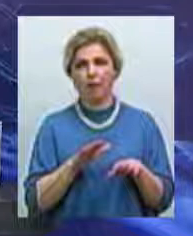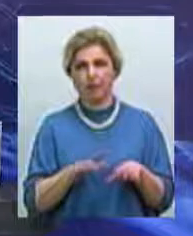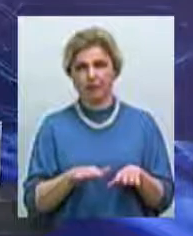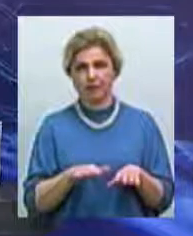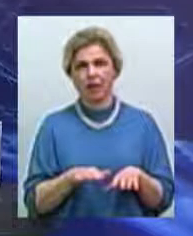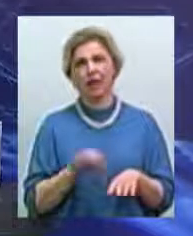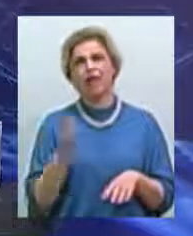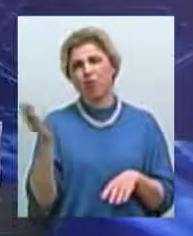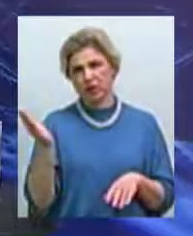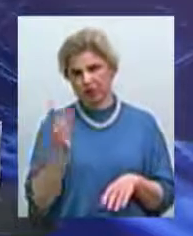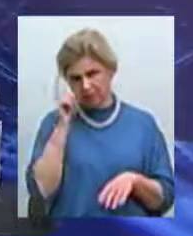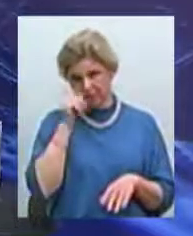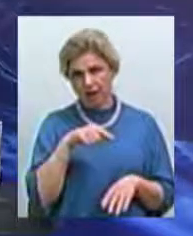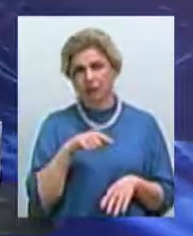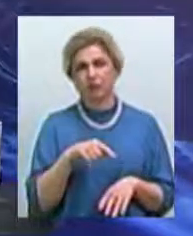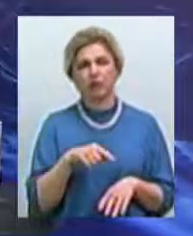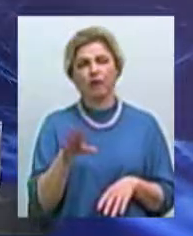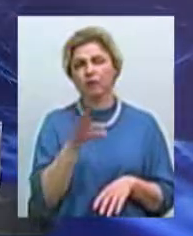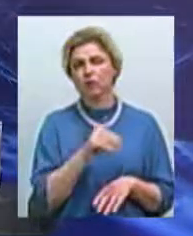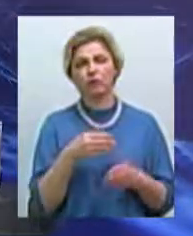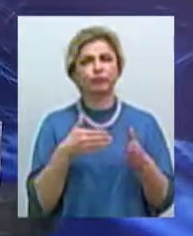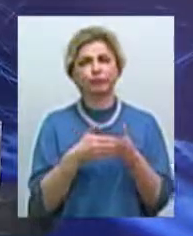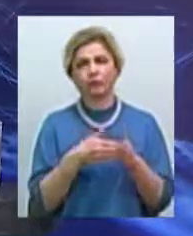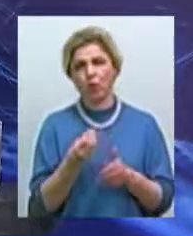Вони знають, все впирається в кошти.